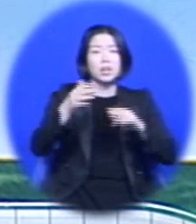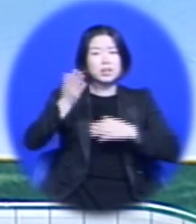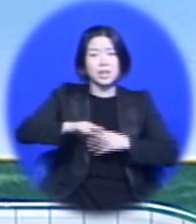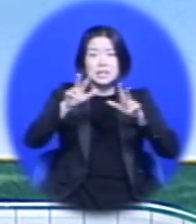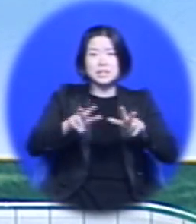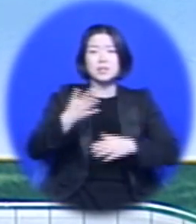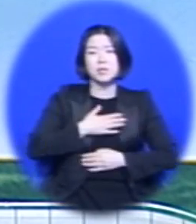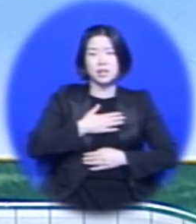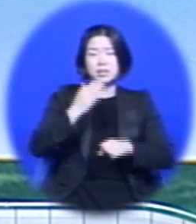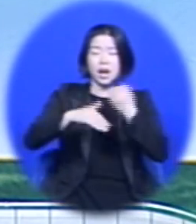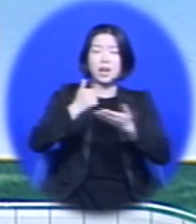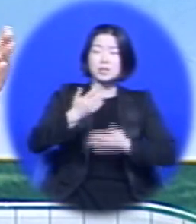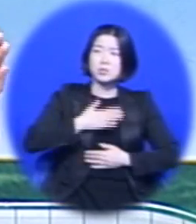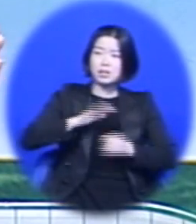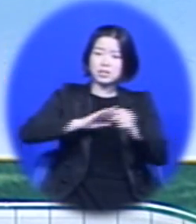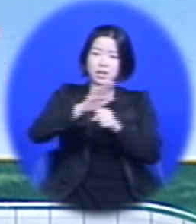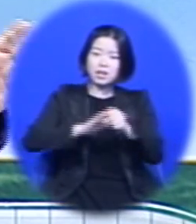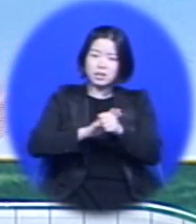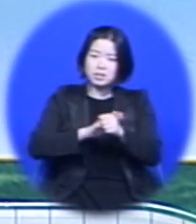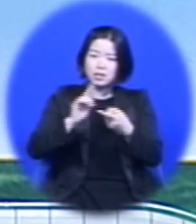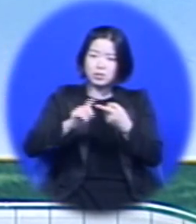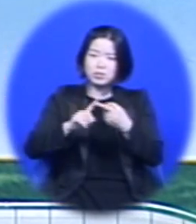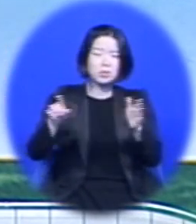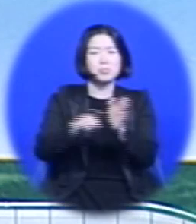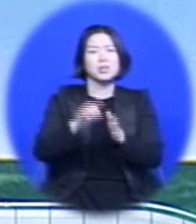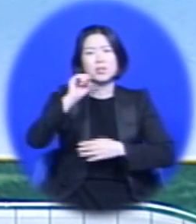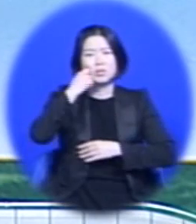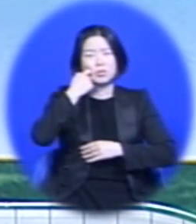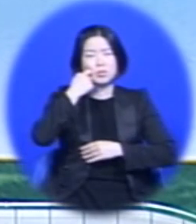나는 하나님이 나를 사랑하신다는 것을 난 믿을 수가 없어요.